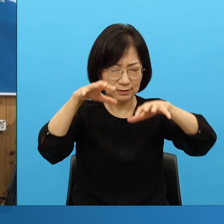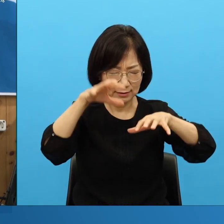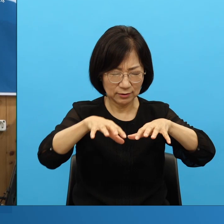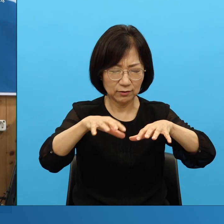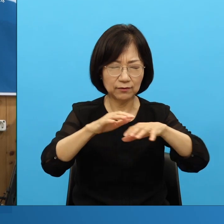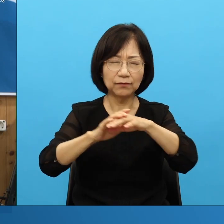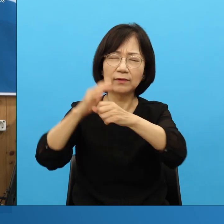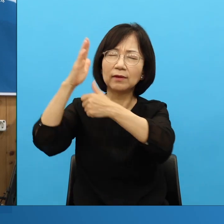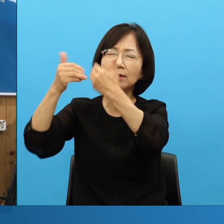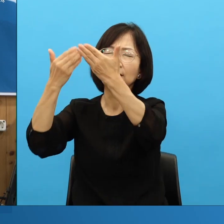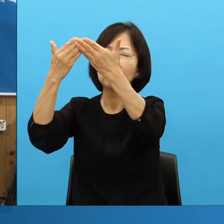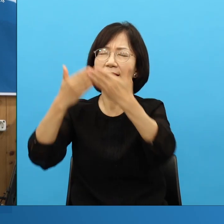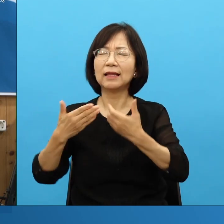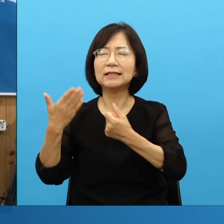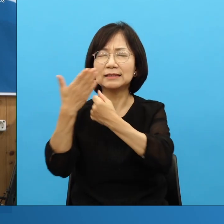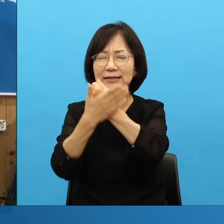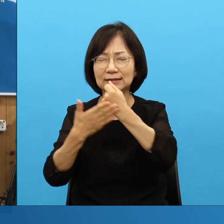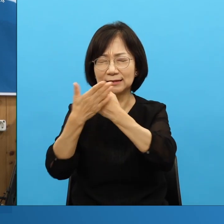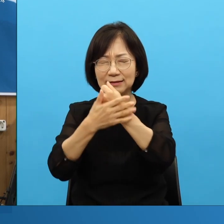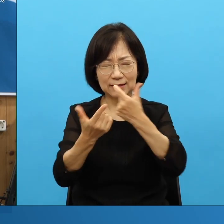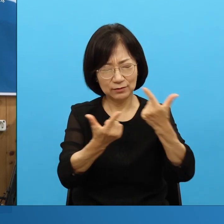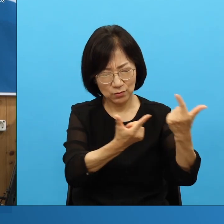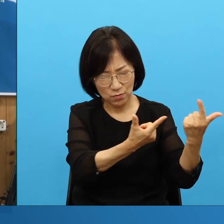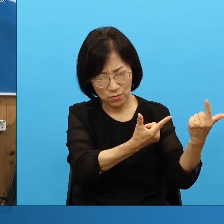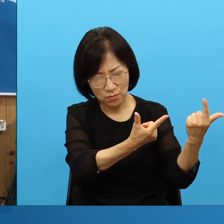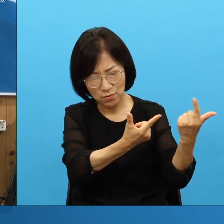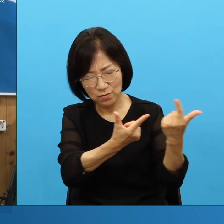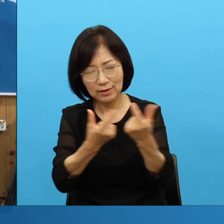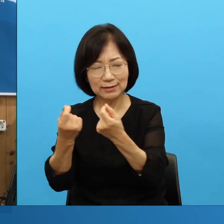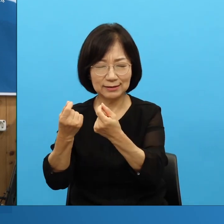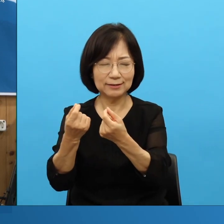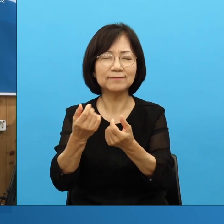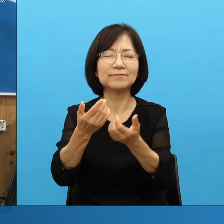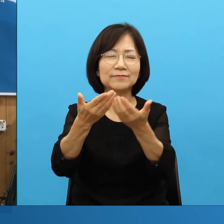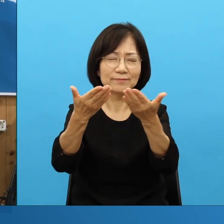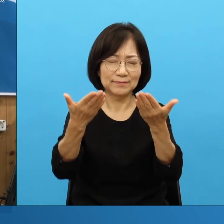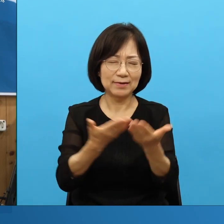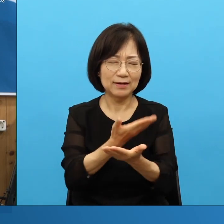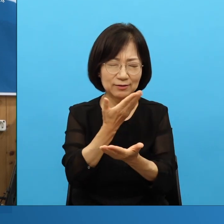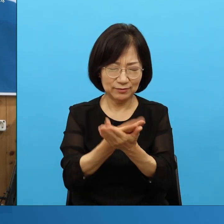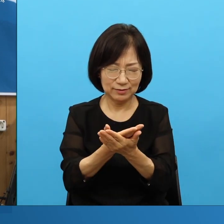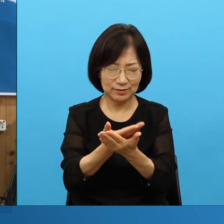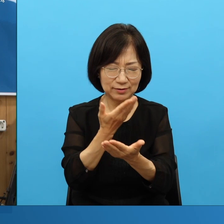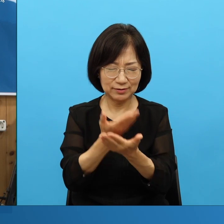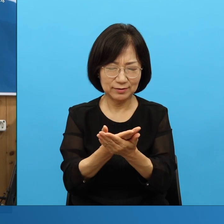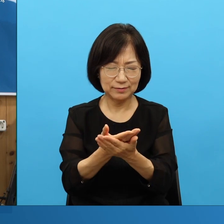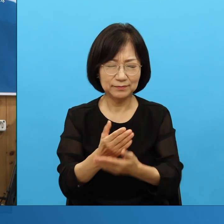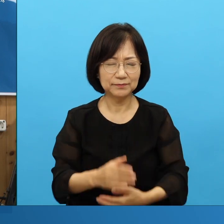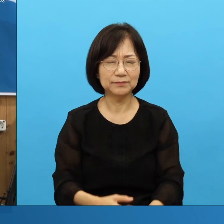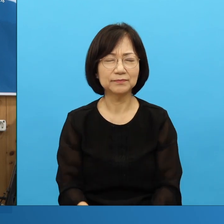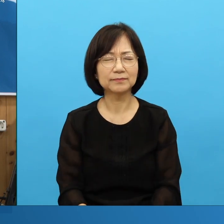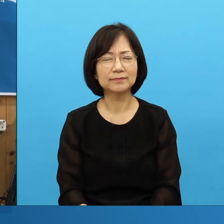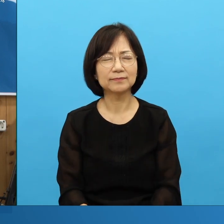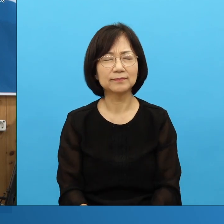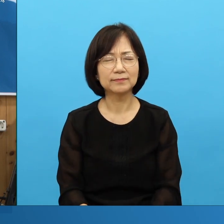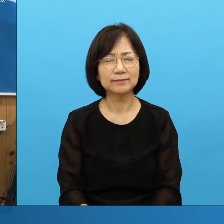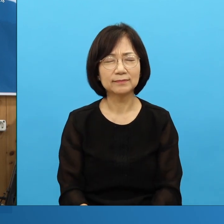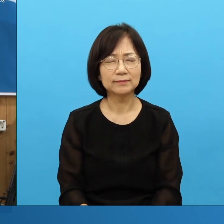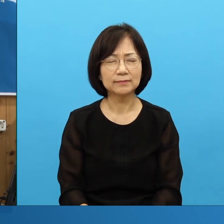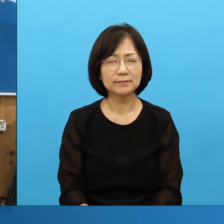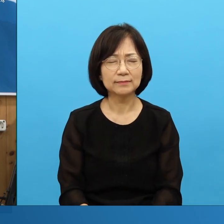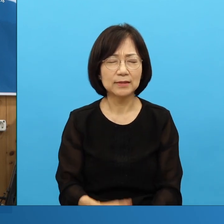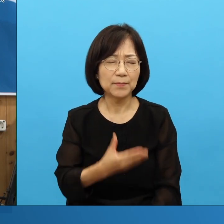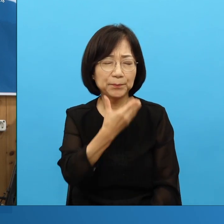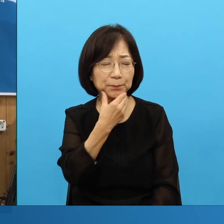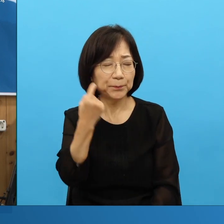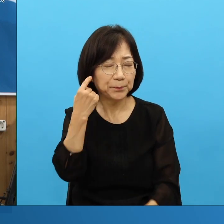may you grant the same grace upon all of our regional churches and all the places of worship throughout the world that joins us via satellite and internet. 복음을 위해